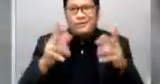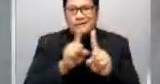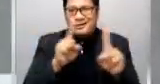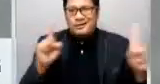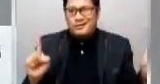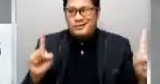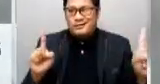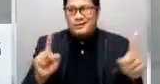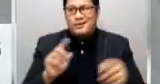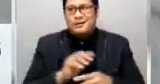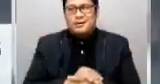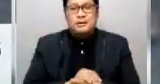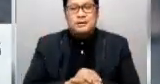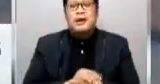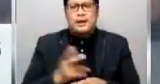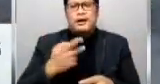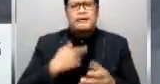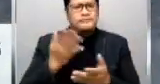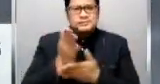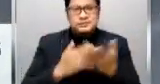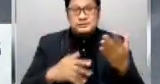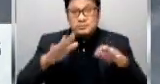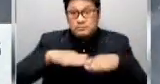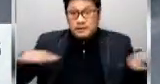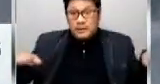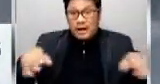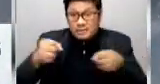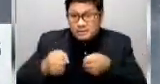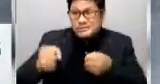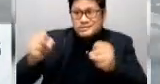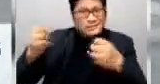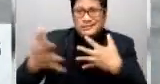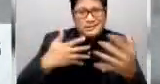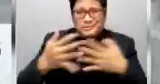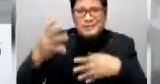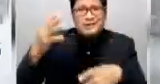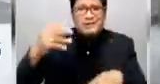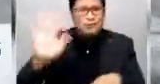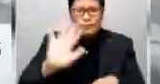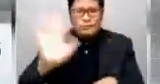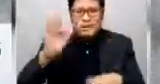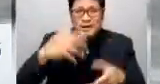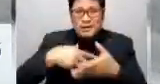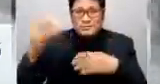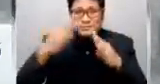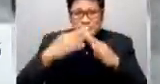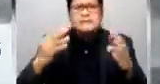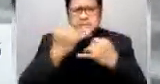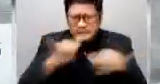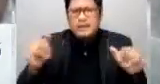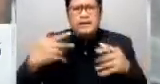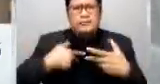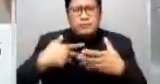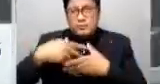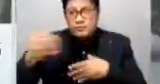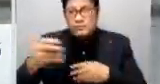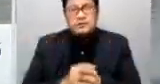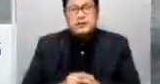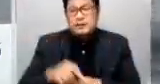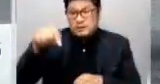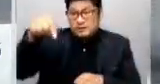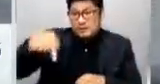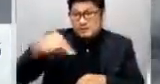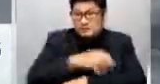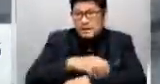mga paslit pa nga sa kalsada kahit hindi pa sila pwedeng lumabas ng bahay. Kasama ang Makati sa apat na lungsod sa Metro Manila